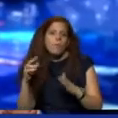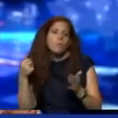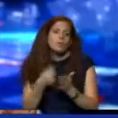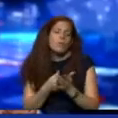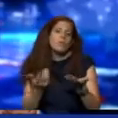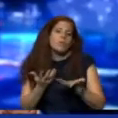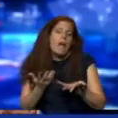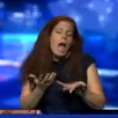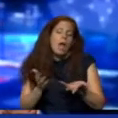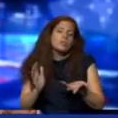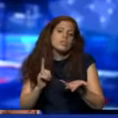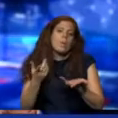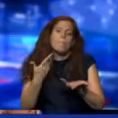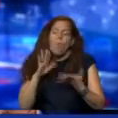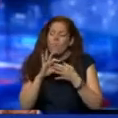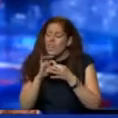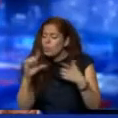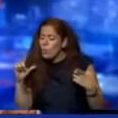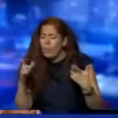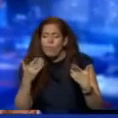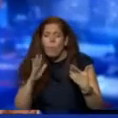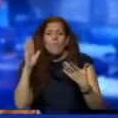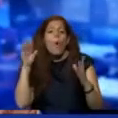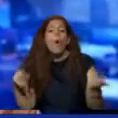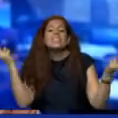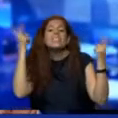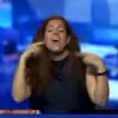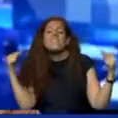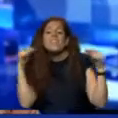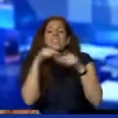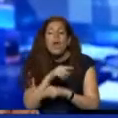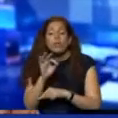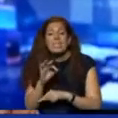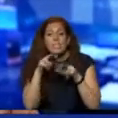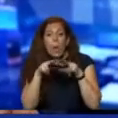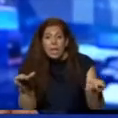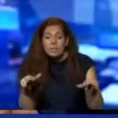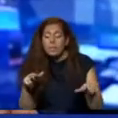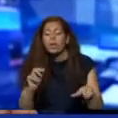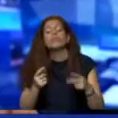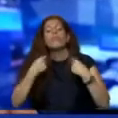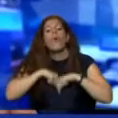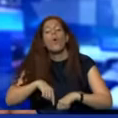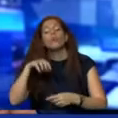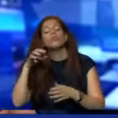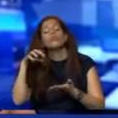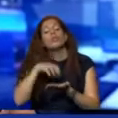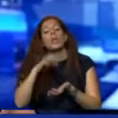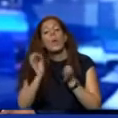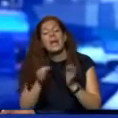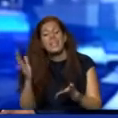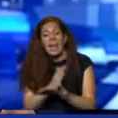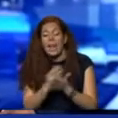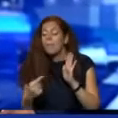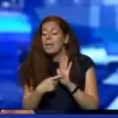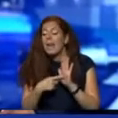ובסוף מה שקרה זה שמרוב ניתוק ומרוב חוסר הבנה של הסיטואציה, יושב ראש לשכת עורכי הדין החליט, בגלל קריאות